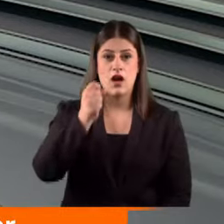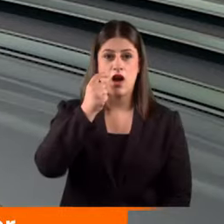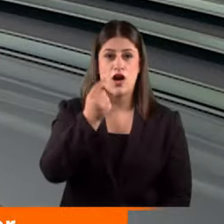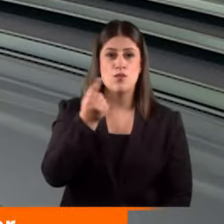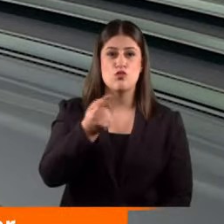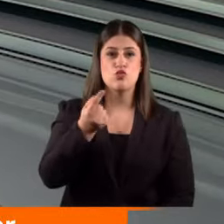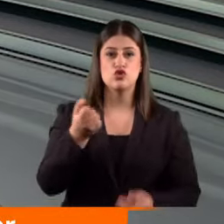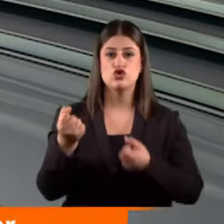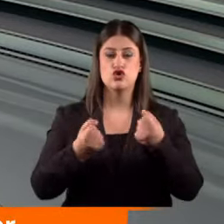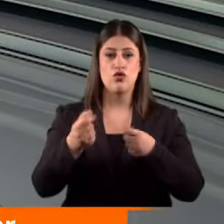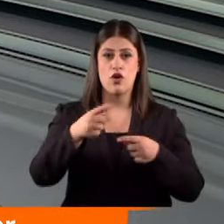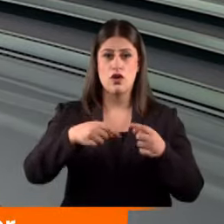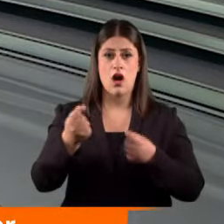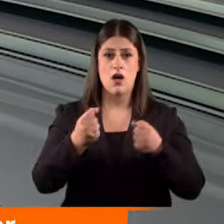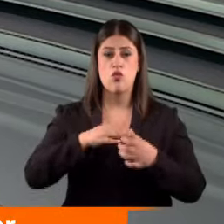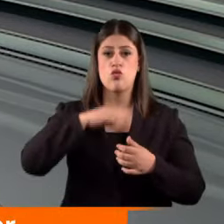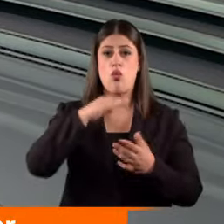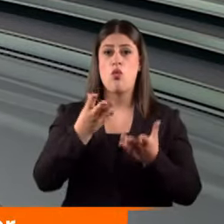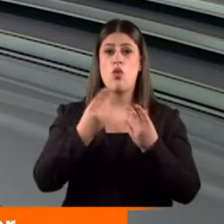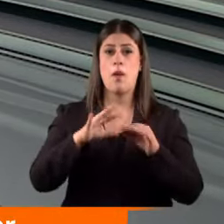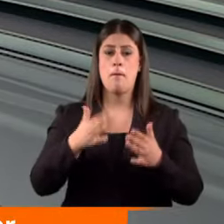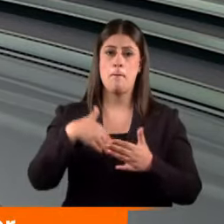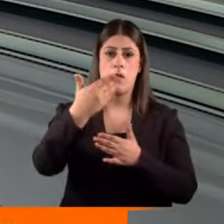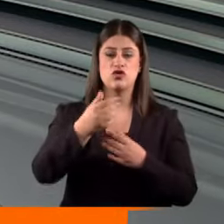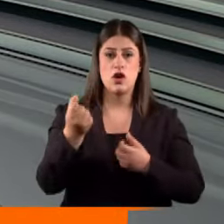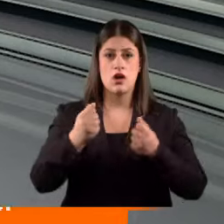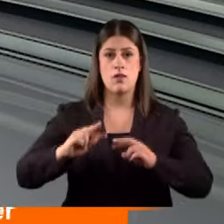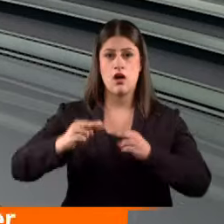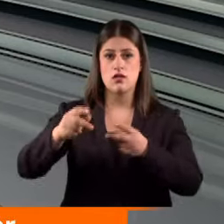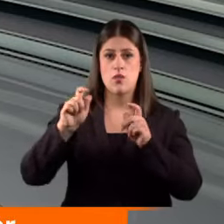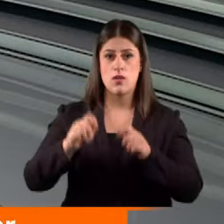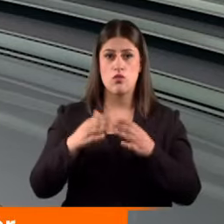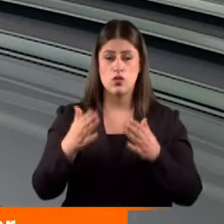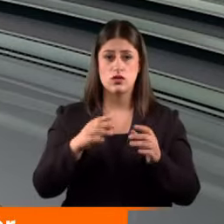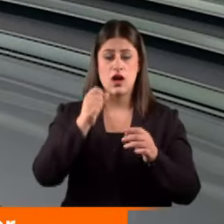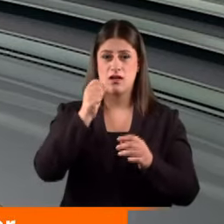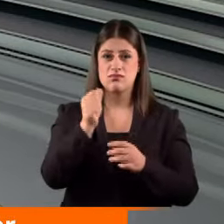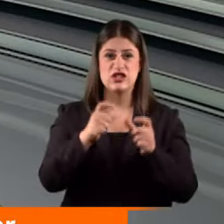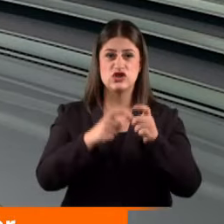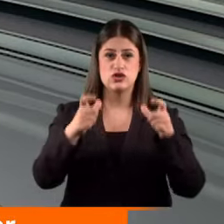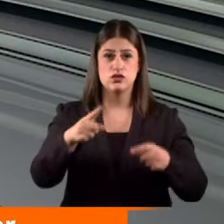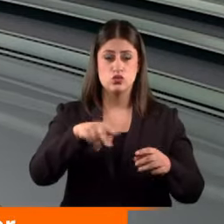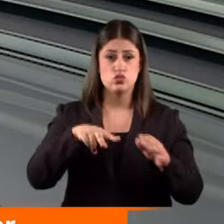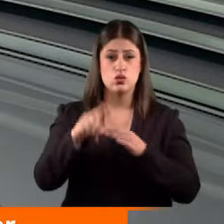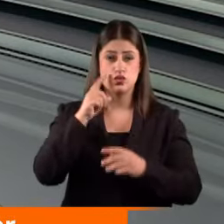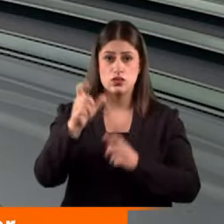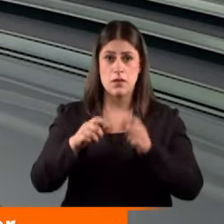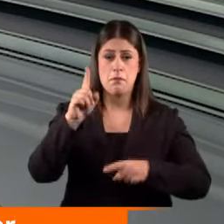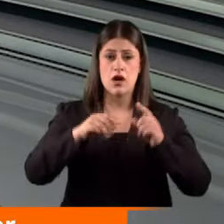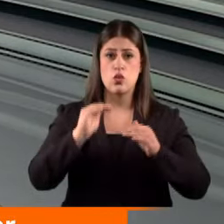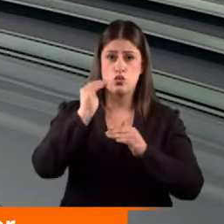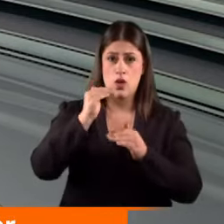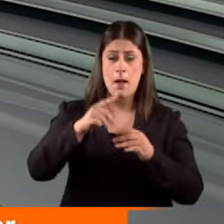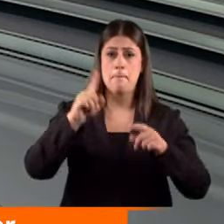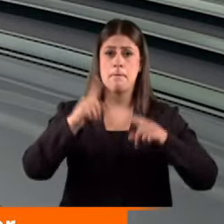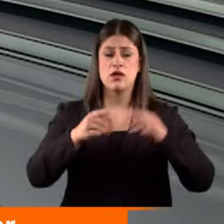Ankara'da dolmuş şoförleri araçlarını dolduramayınca bir başka araca aktarma yapıyor. Özellikle Sincan hattında yolcular bazen duraklarda bazen